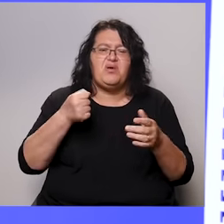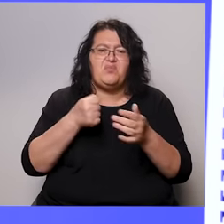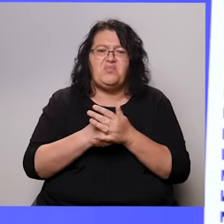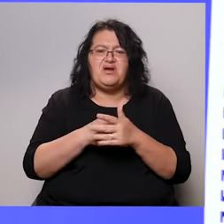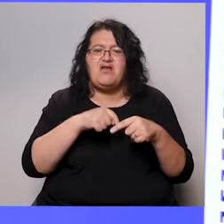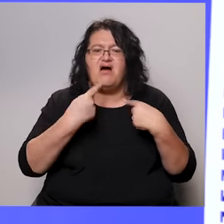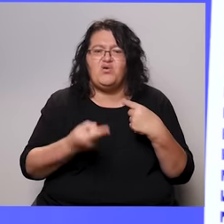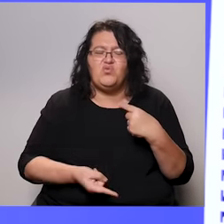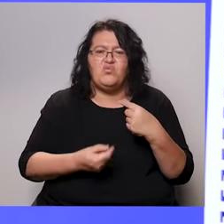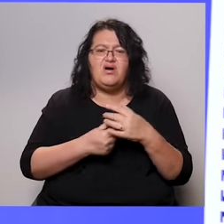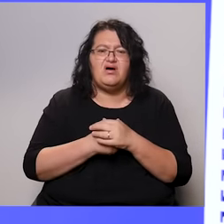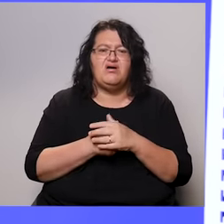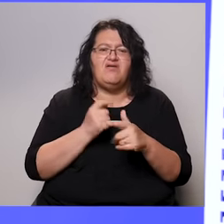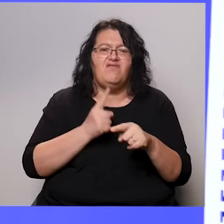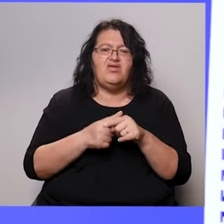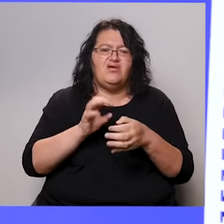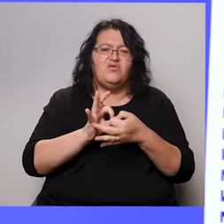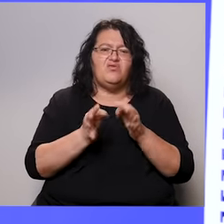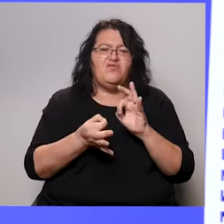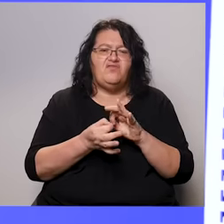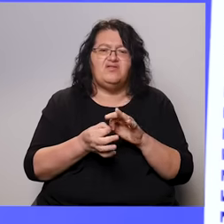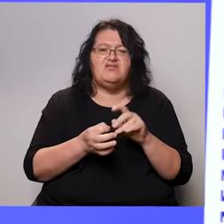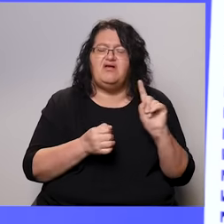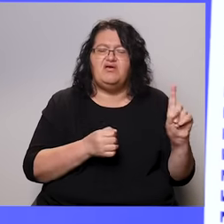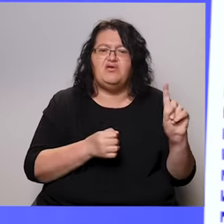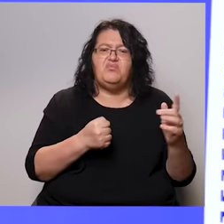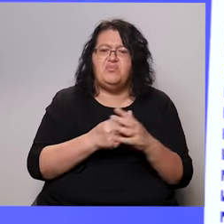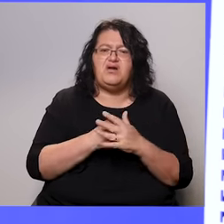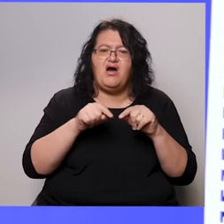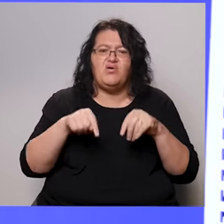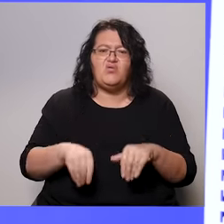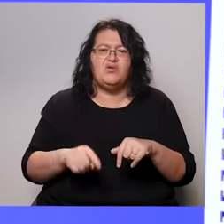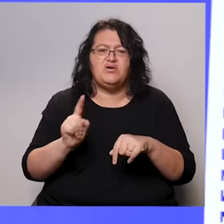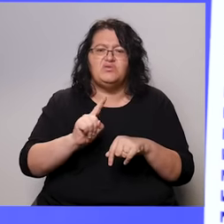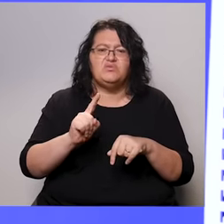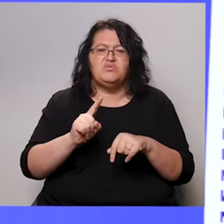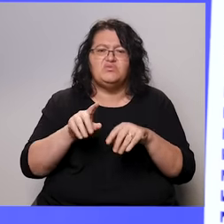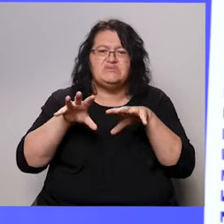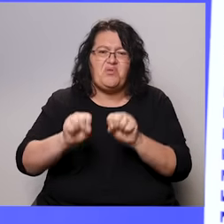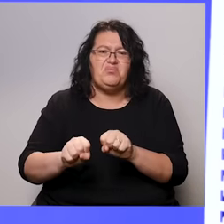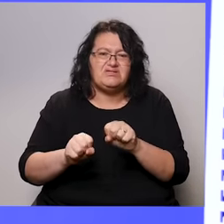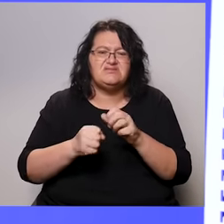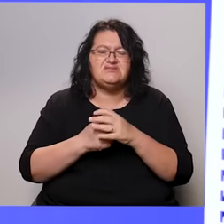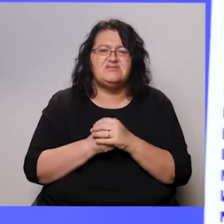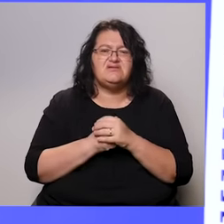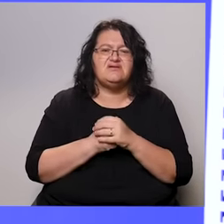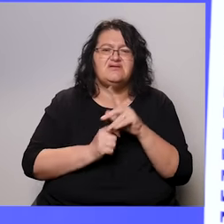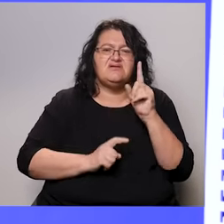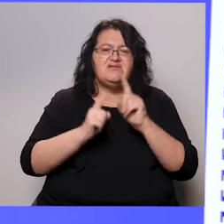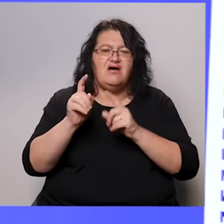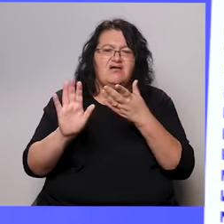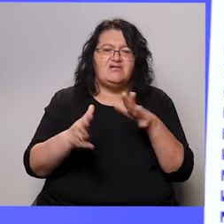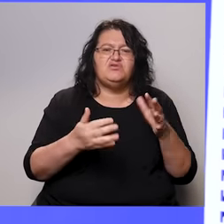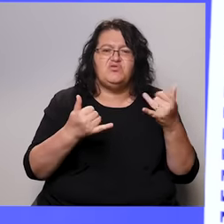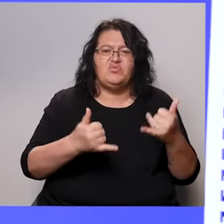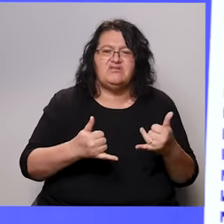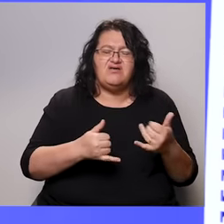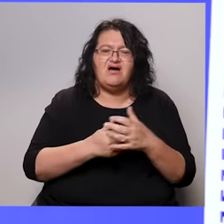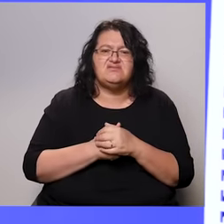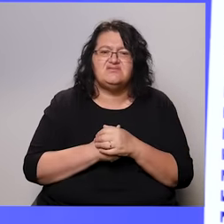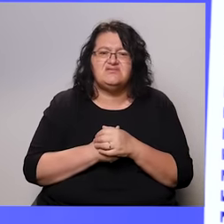acum, eu folosesc exact cuvintele care le-a folosit el, până acum, zice, nu s-a prins. Dar începând de astăzi,